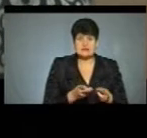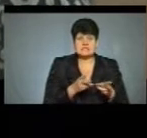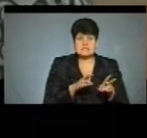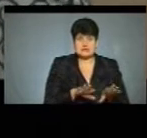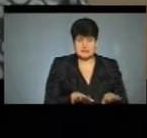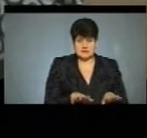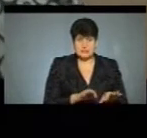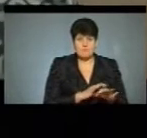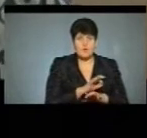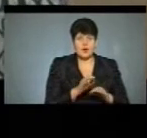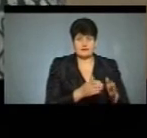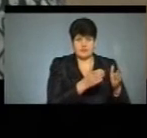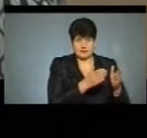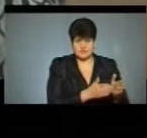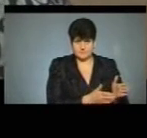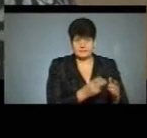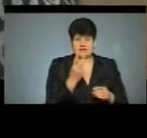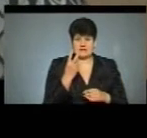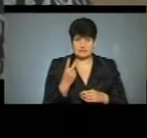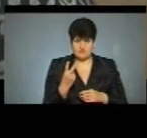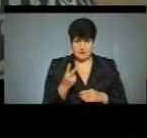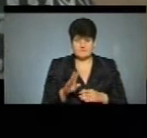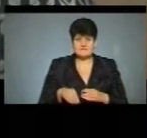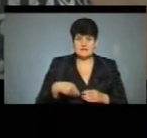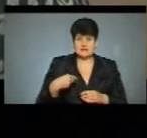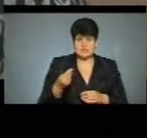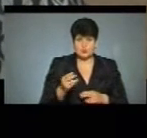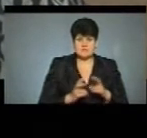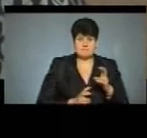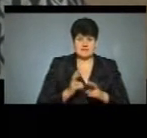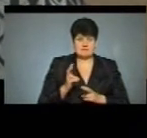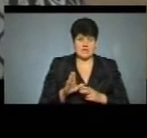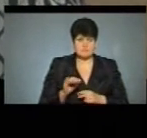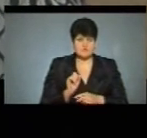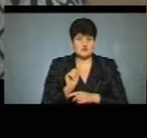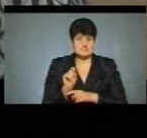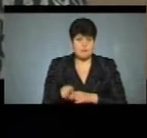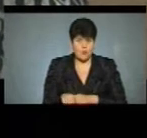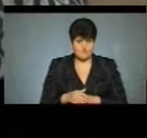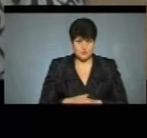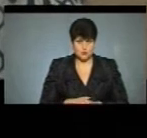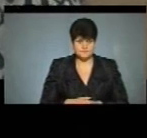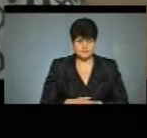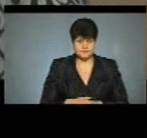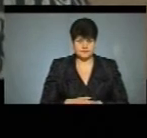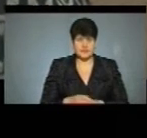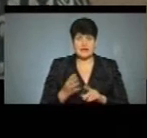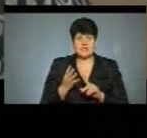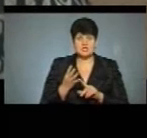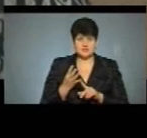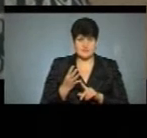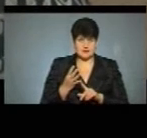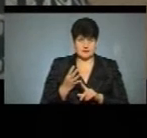в проєктанта, два примірники видаються підприємству, замовнику проєкту, і четвертий